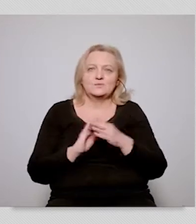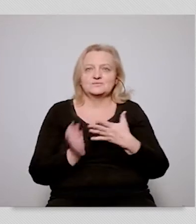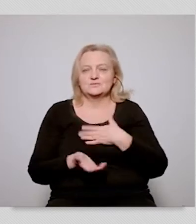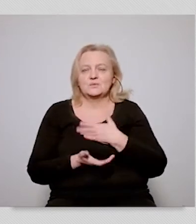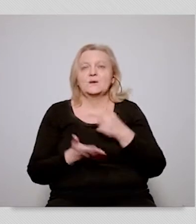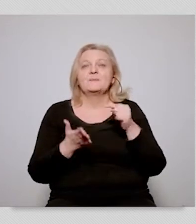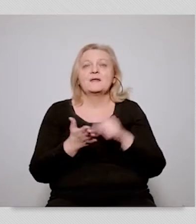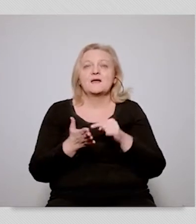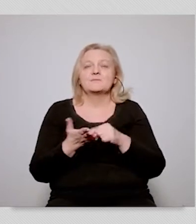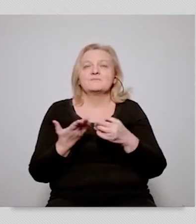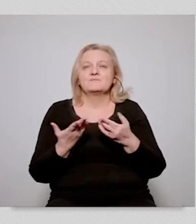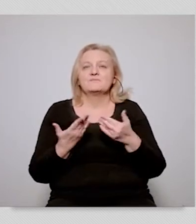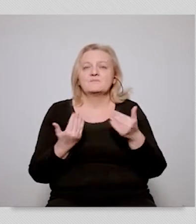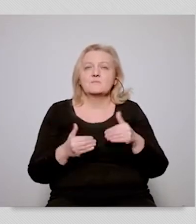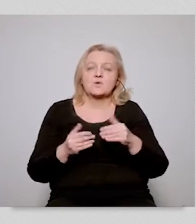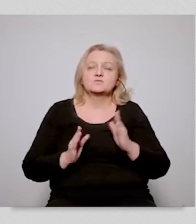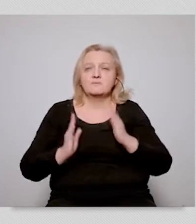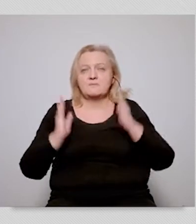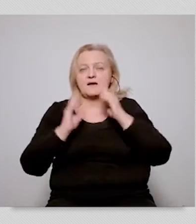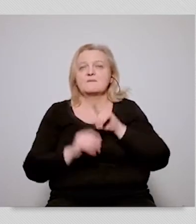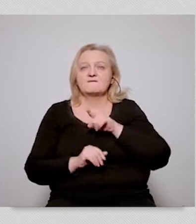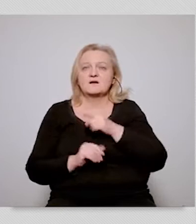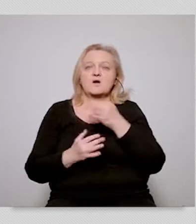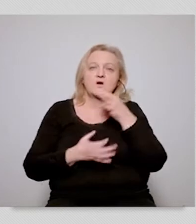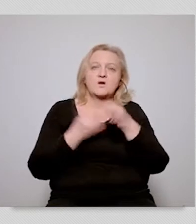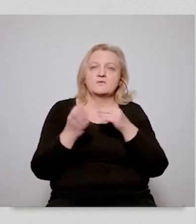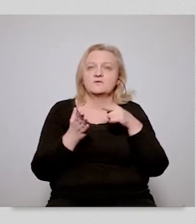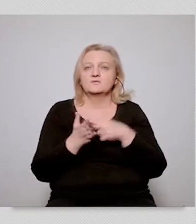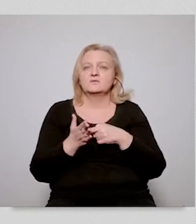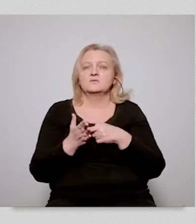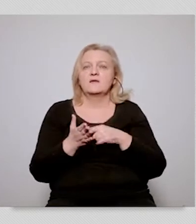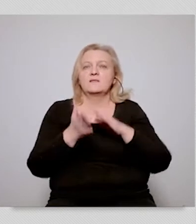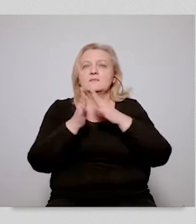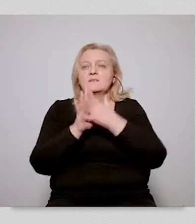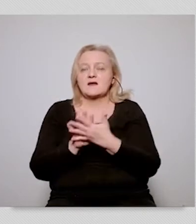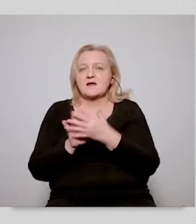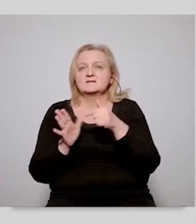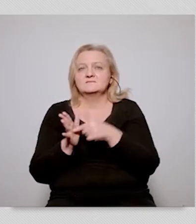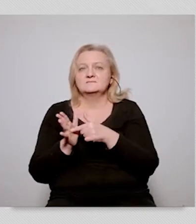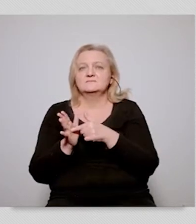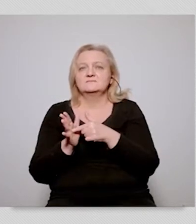może papież Franciszek mówi, że nie będzie transformacji